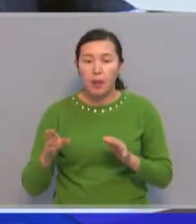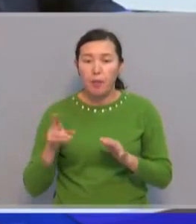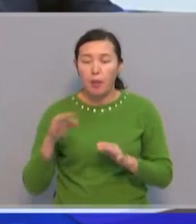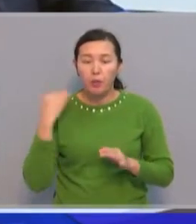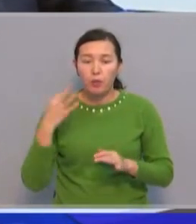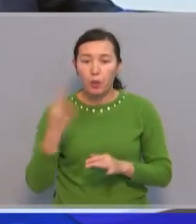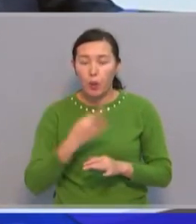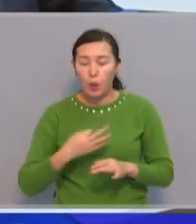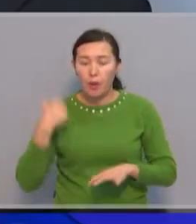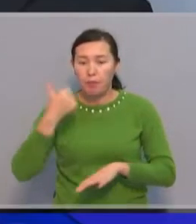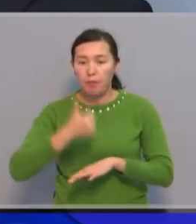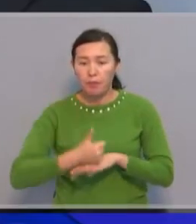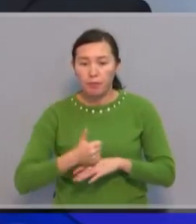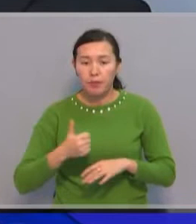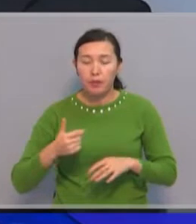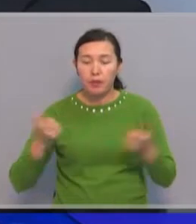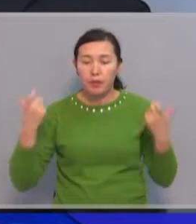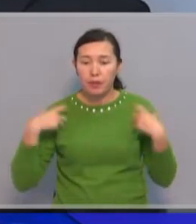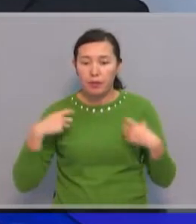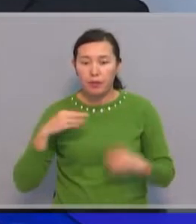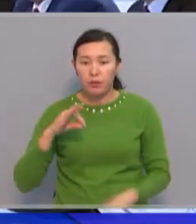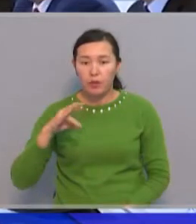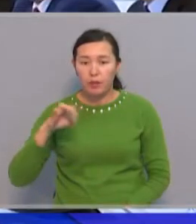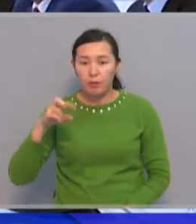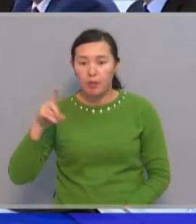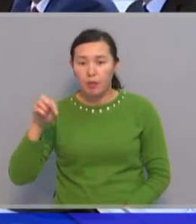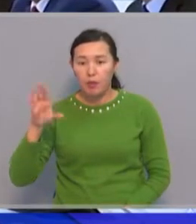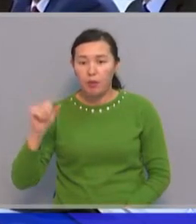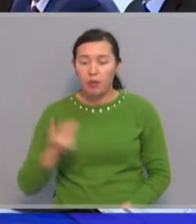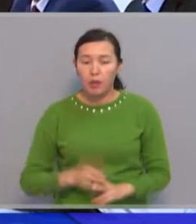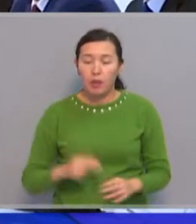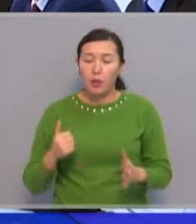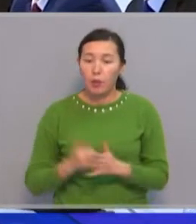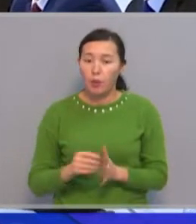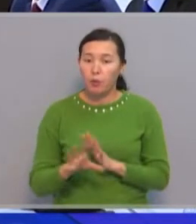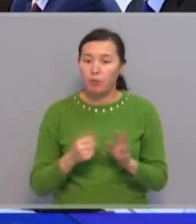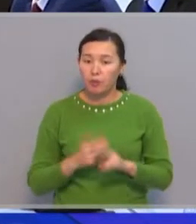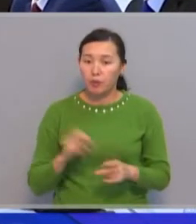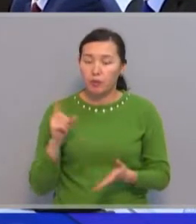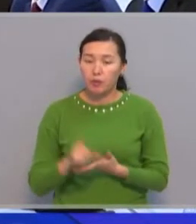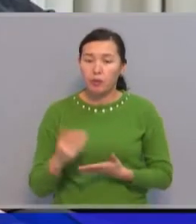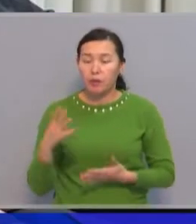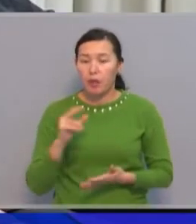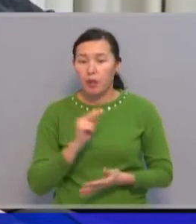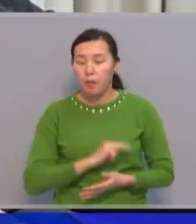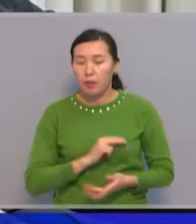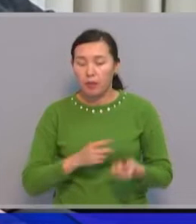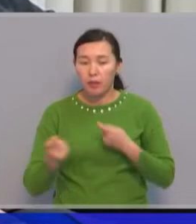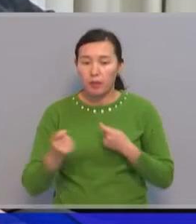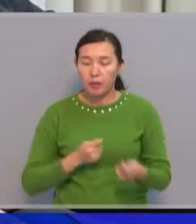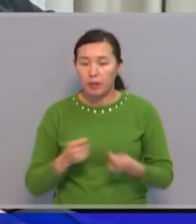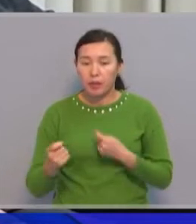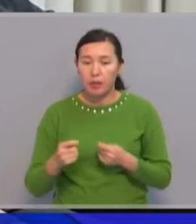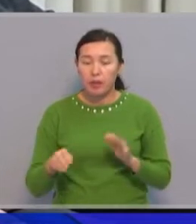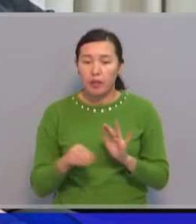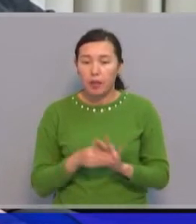туризму Туркестанской области генерал-майора Каната Кужахметова. До назначения на эту должность он занимал пост руководителя